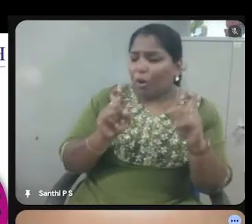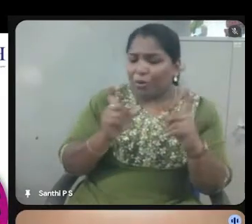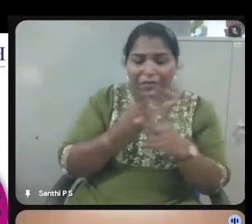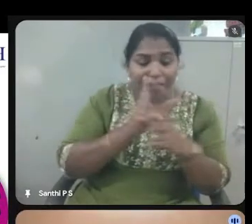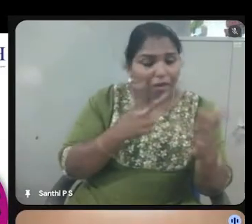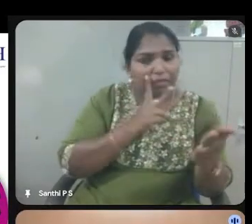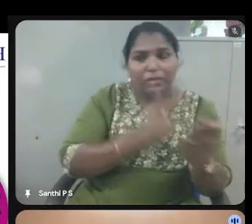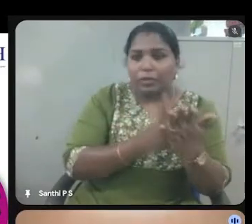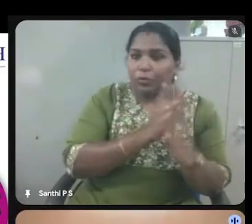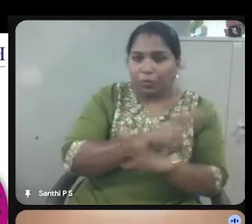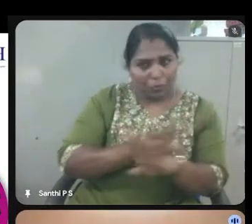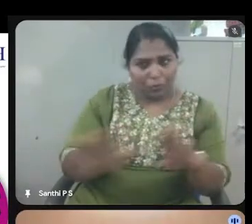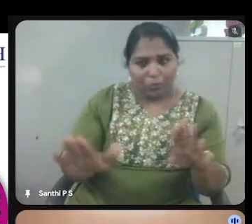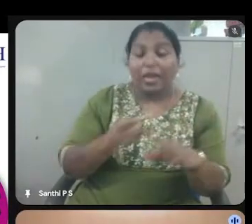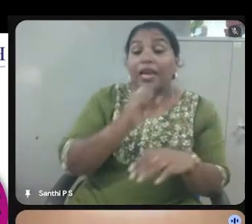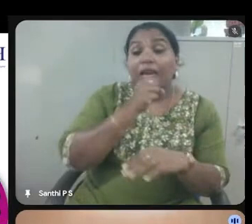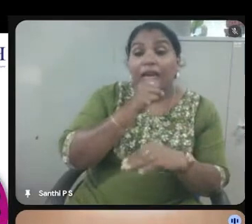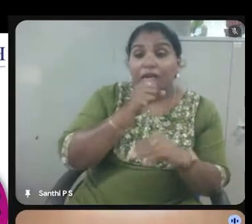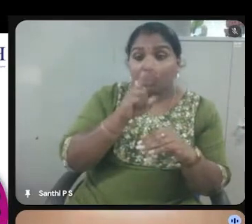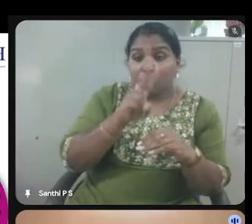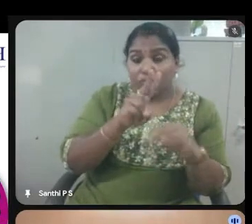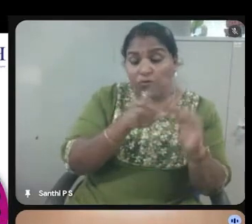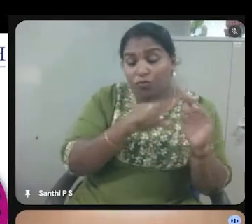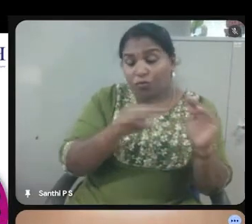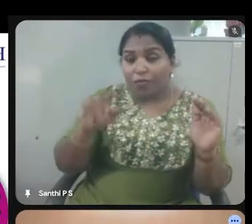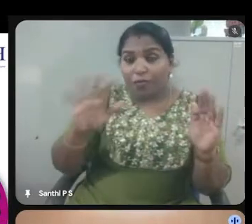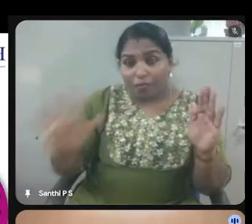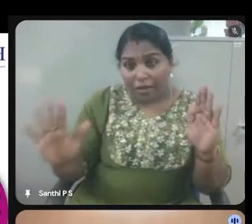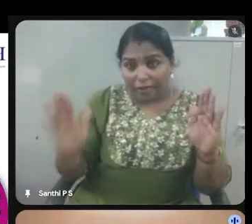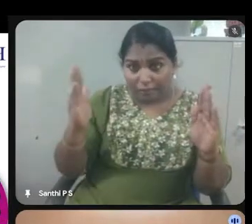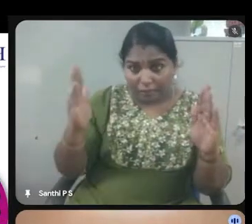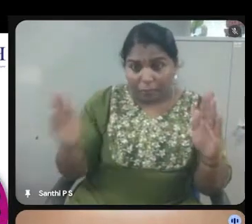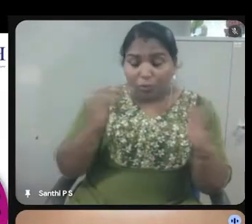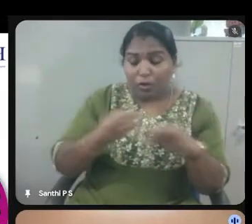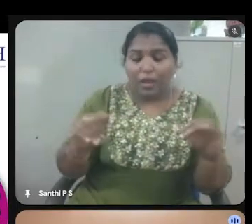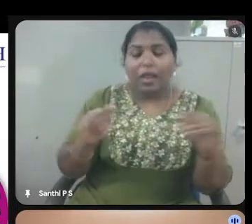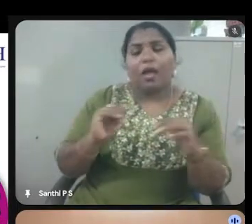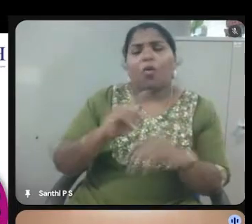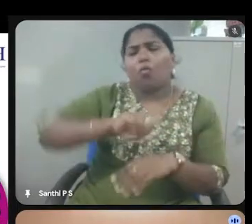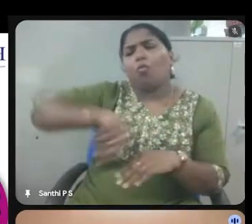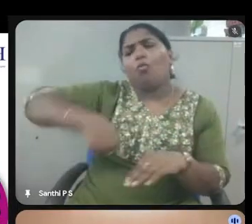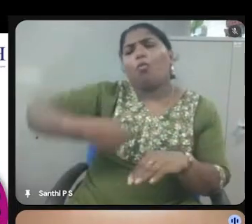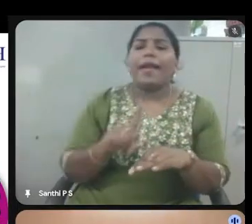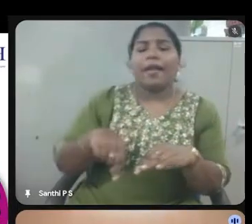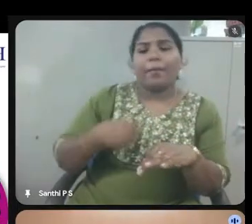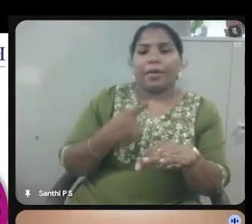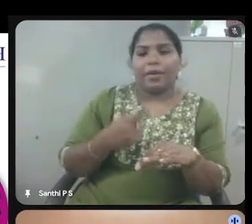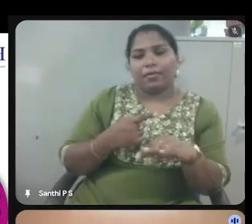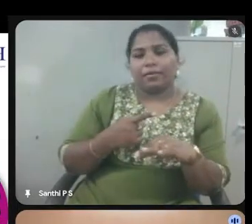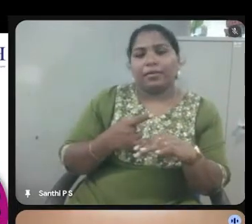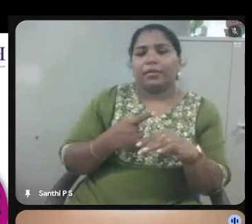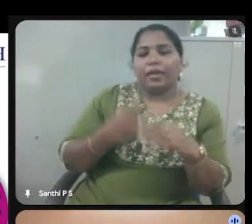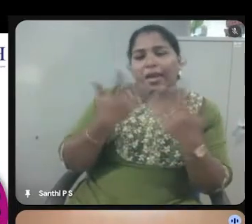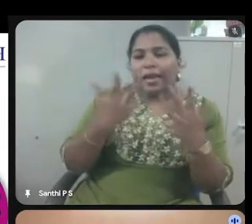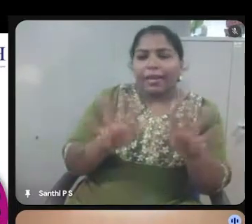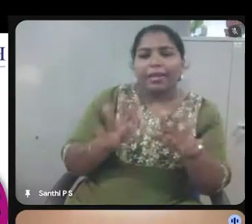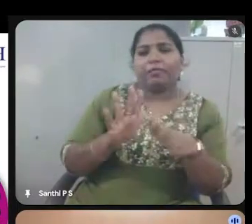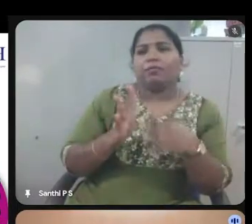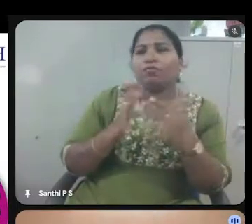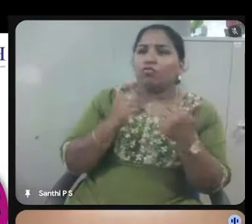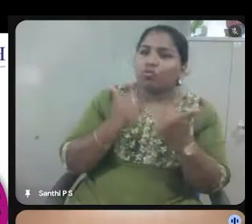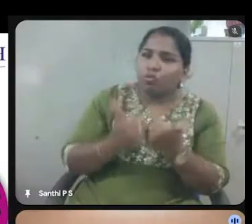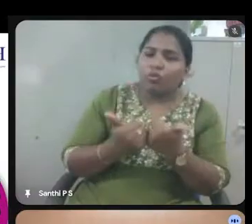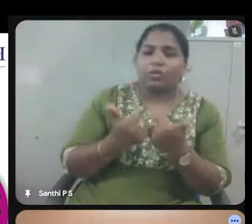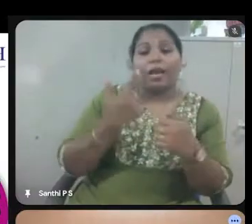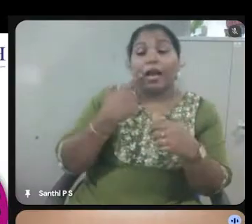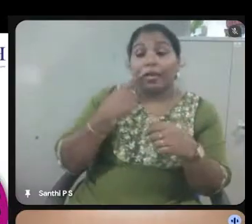കഴിഞ്ഞിട്ട് 2 വയസ്സ് മുതൽ 5 വയസ്സ് വരെയുള്ള കുട്ടികൾക്ക് 1 hour-ആണ് പറഞ്ഞത്. 1 മണിക്കൂർ നിലവാരമുള്ള നമ്മൾ